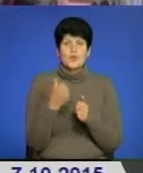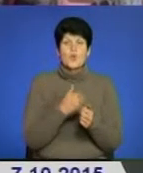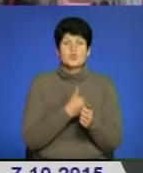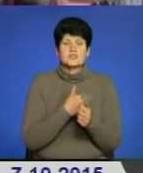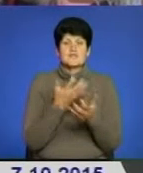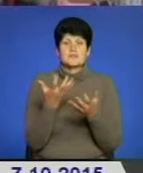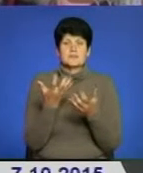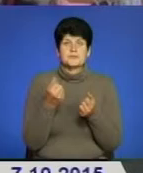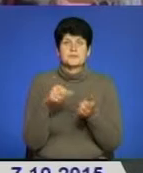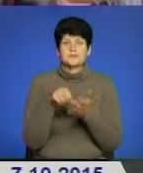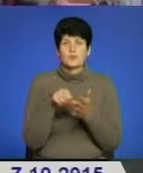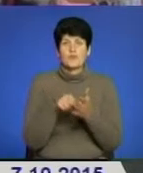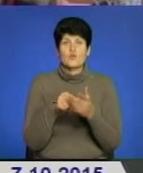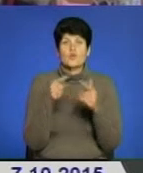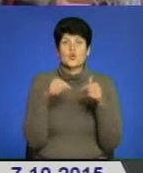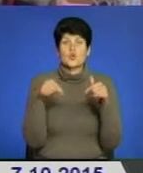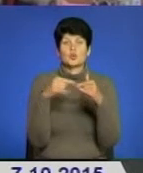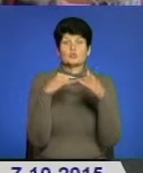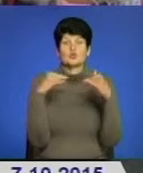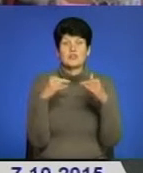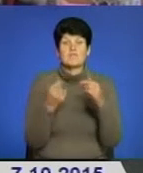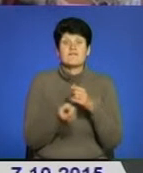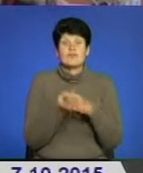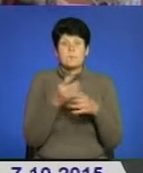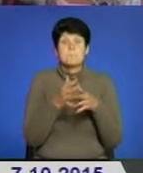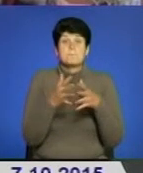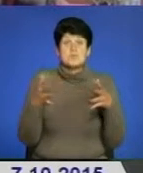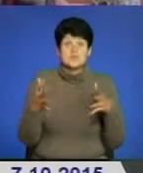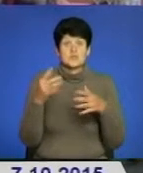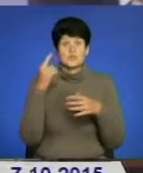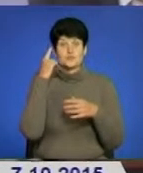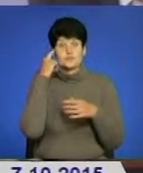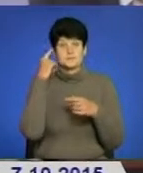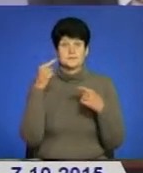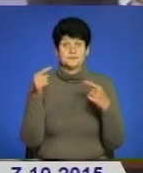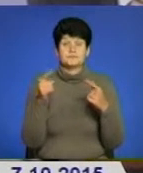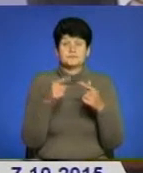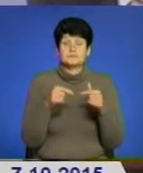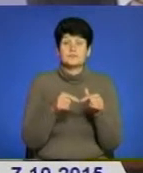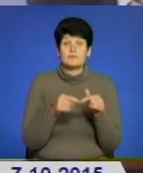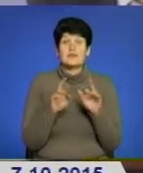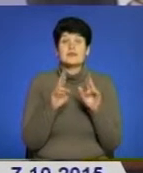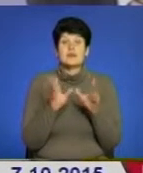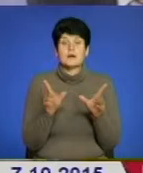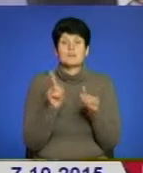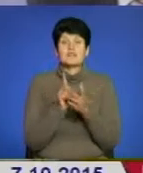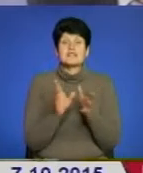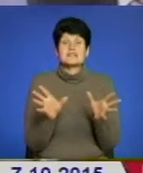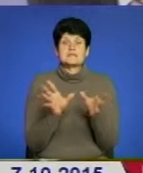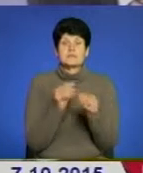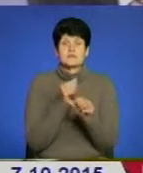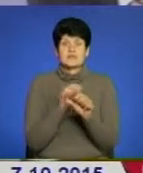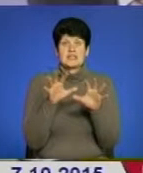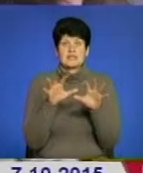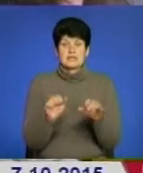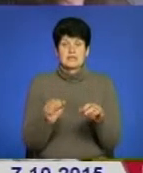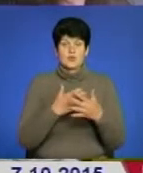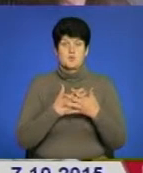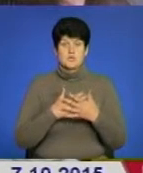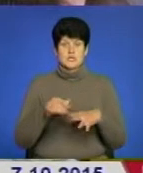взяти участь у круглому столі виявилось більше, ніж сподівалися організатори. Як повинні співпрацювати влада і громадянське